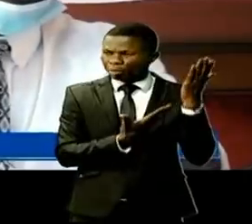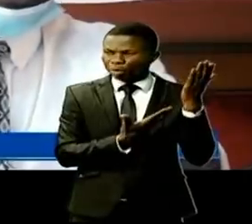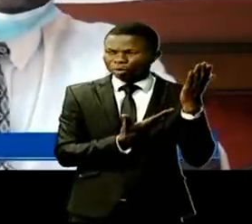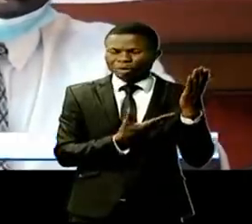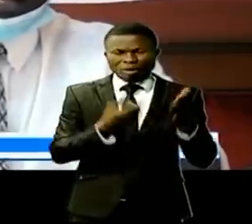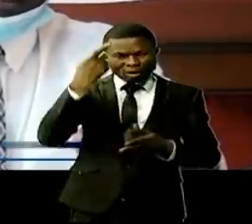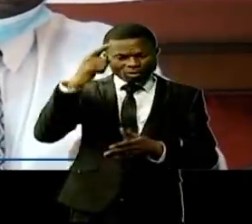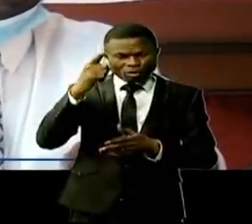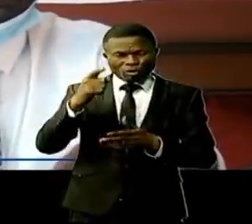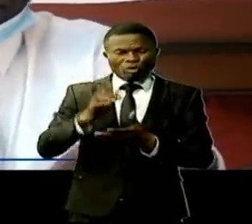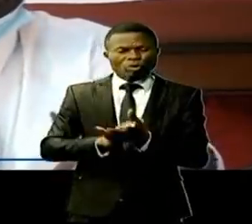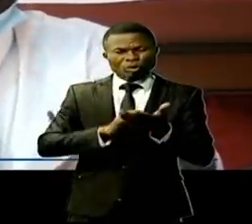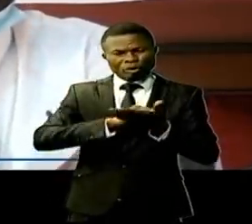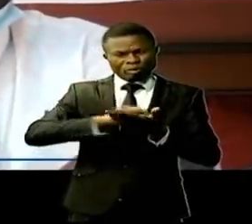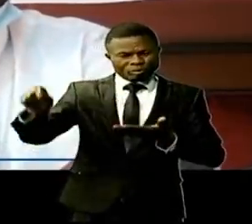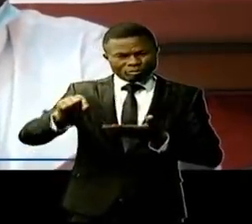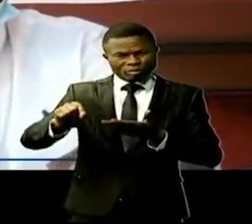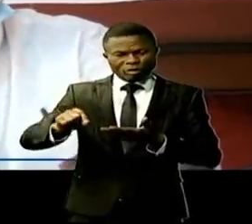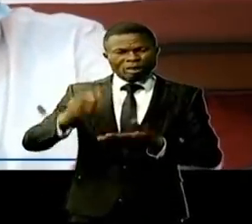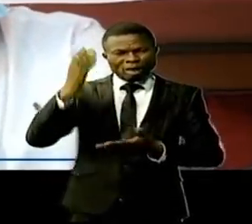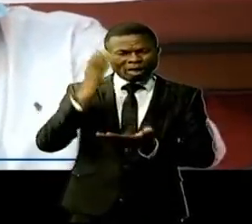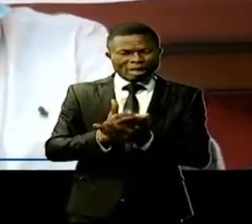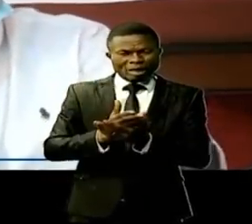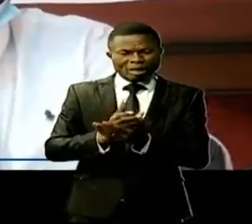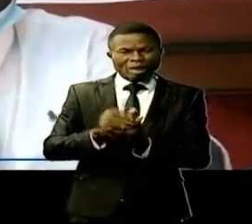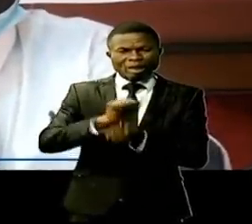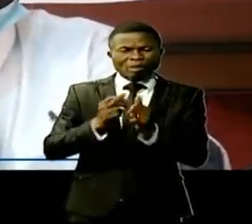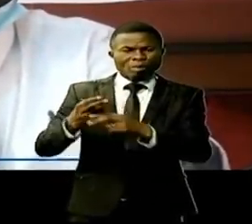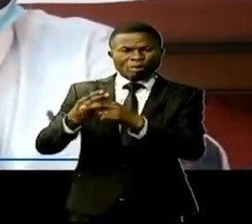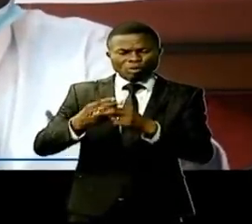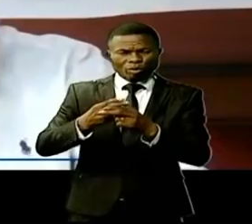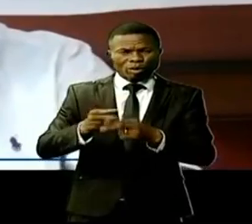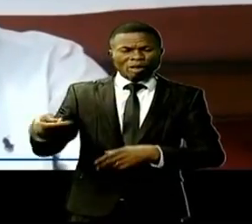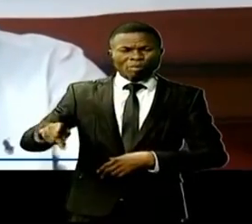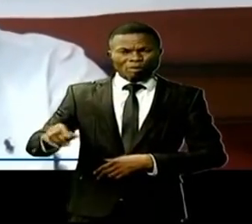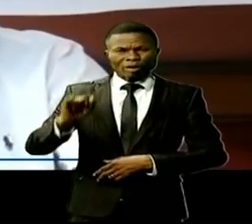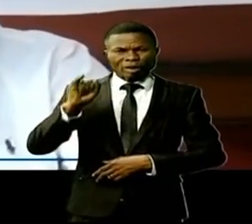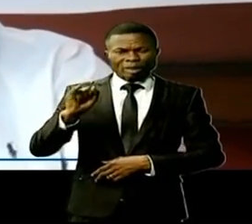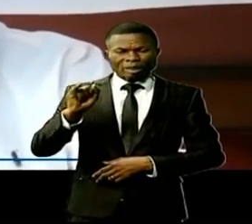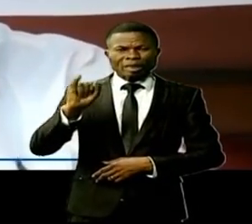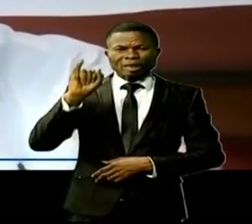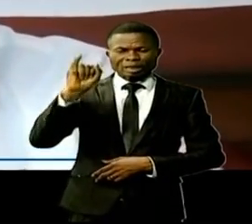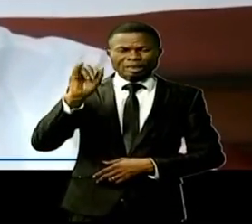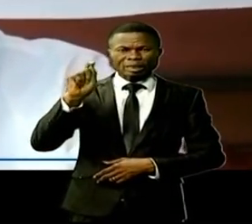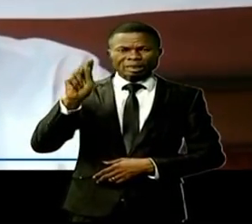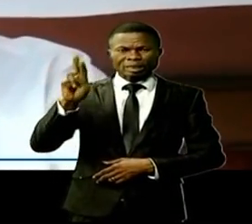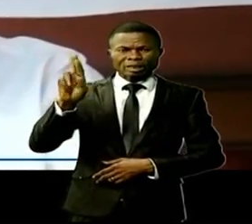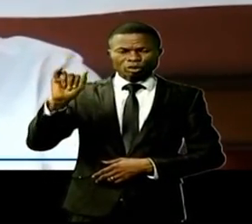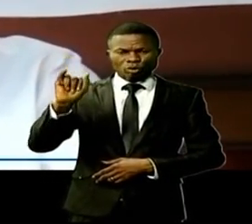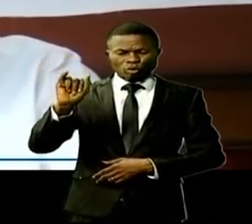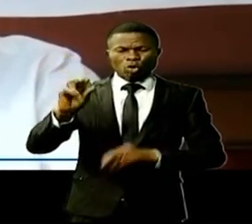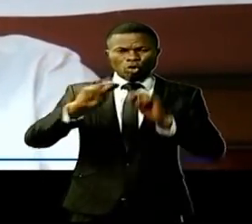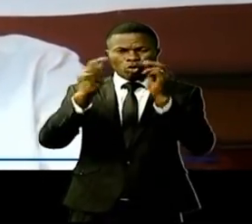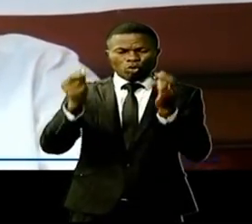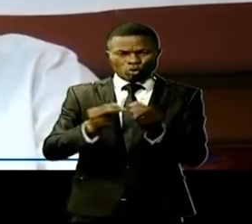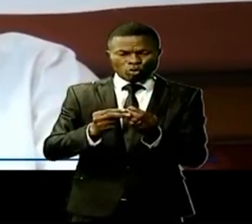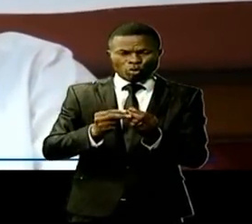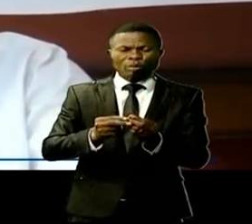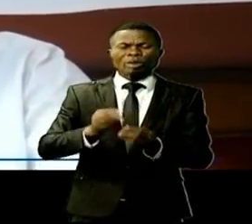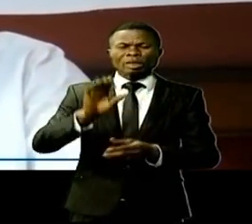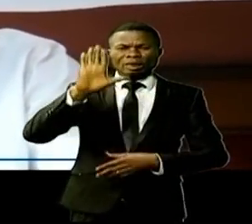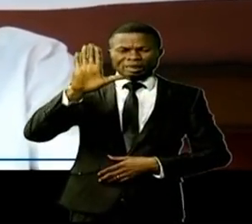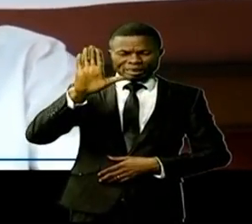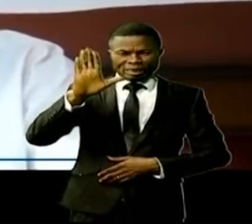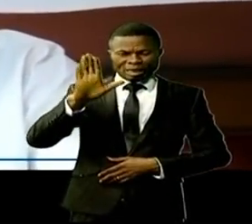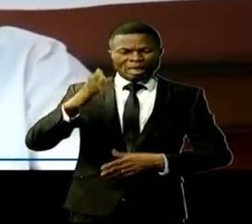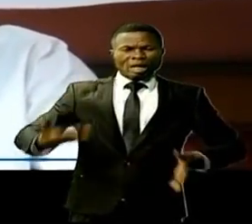pour juguler la crise sécuritaire en province de l'Ituri. Le G5A salue la décision de